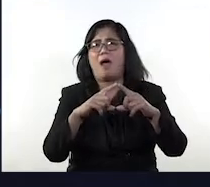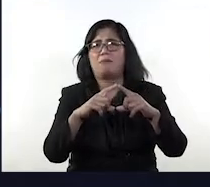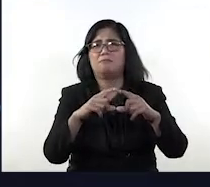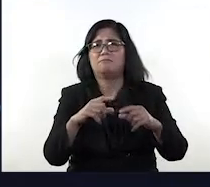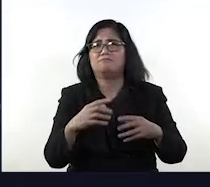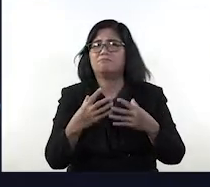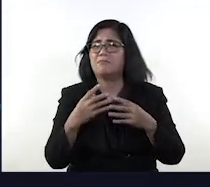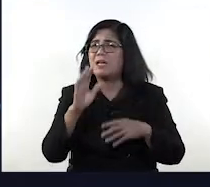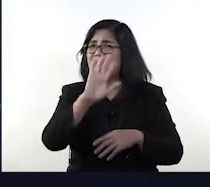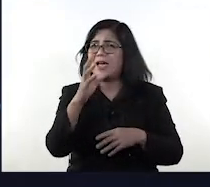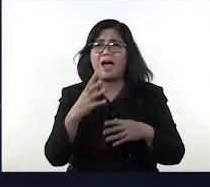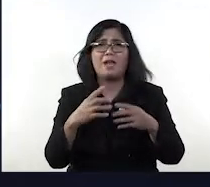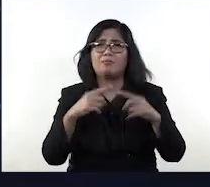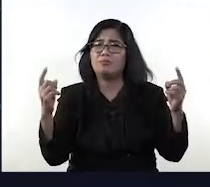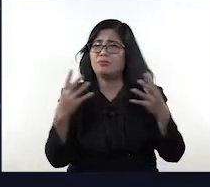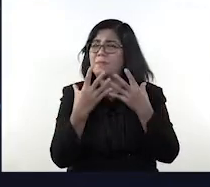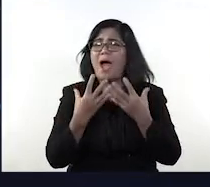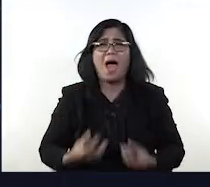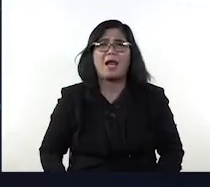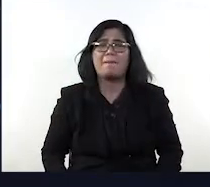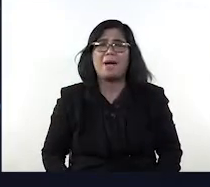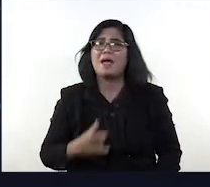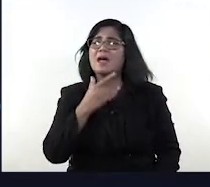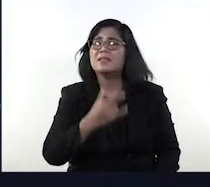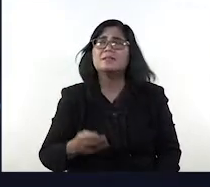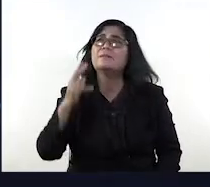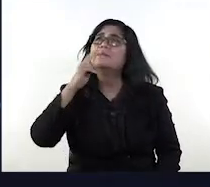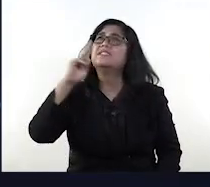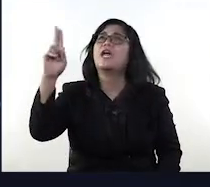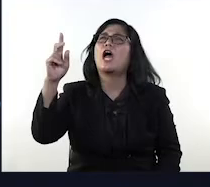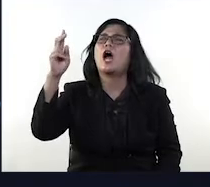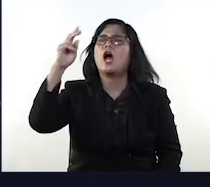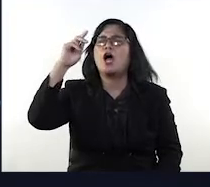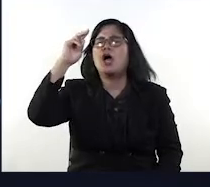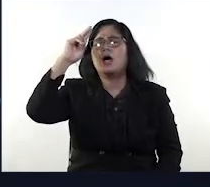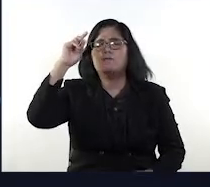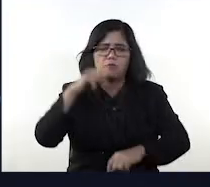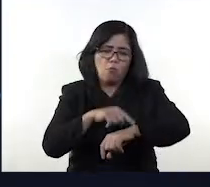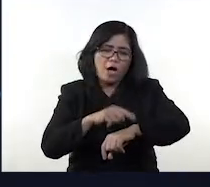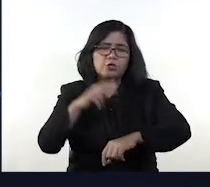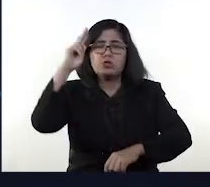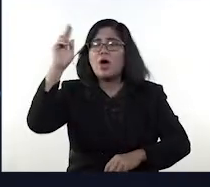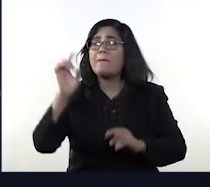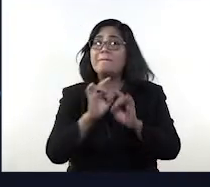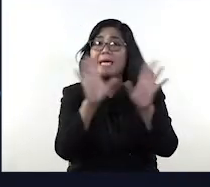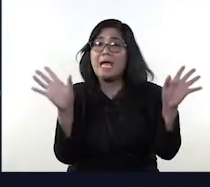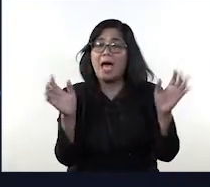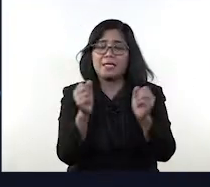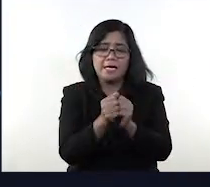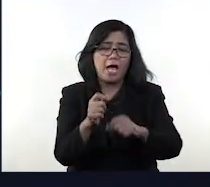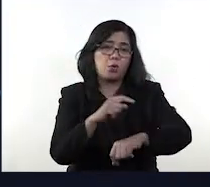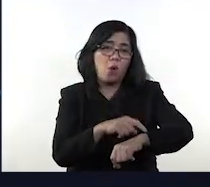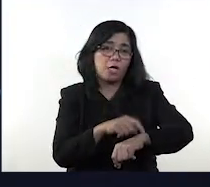tetap percaya my god streaming is different and out time